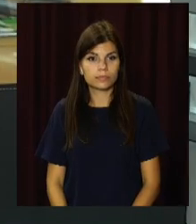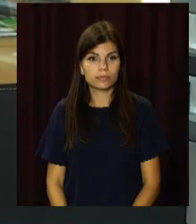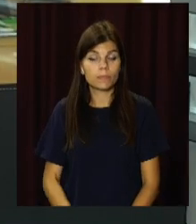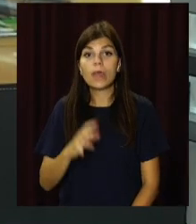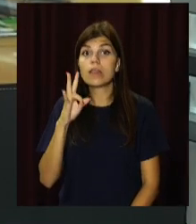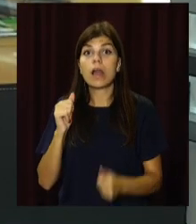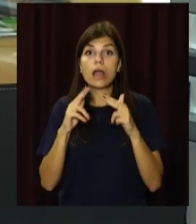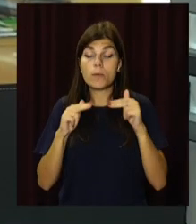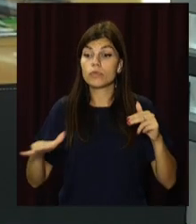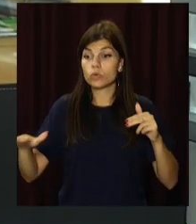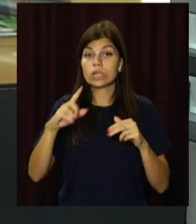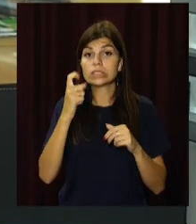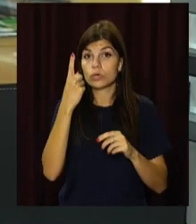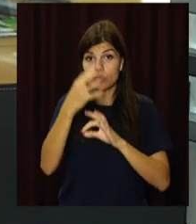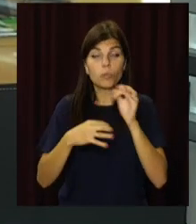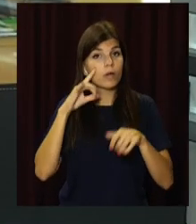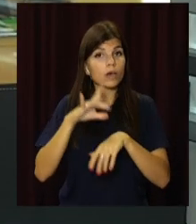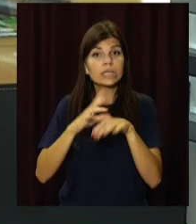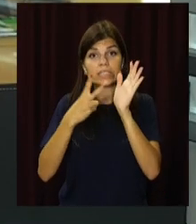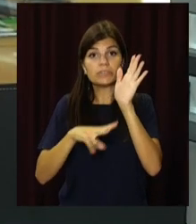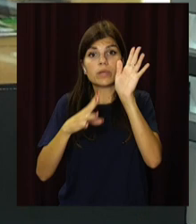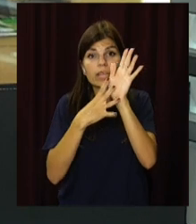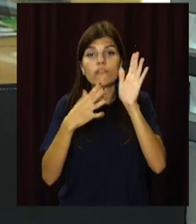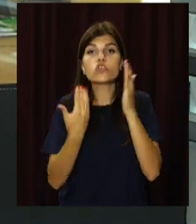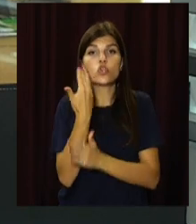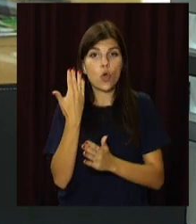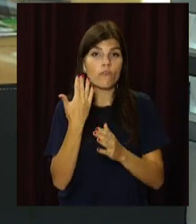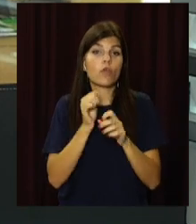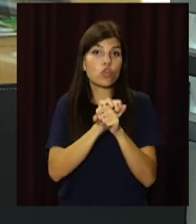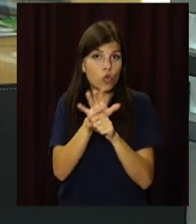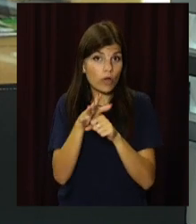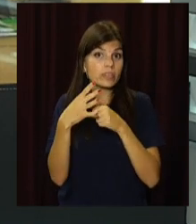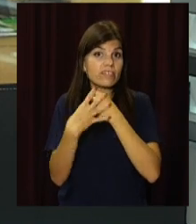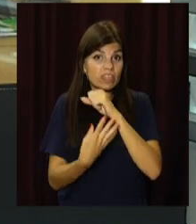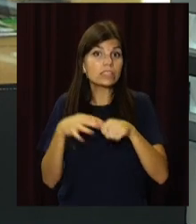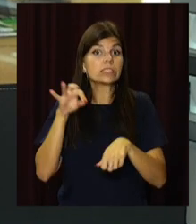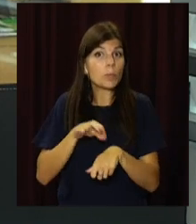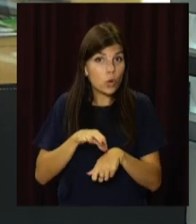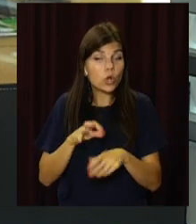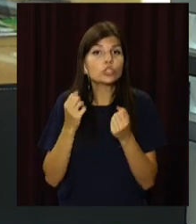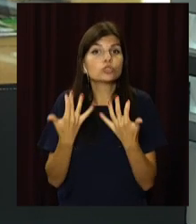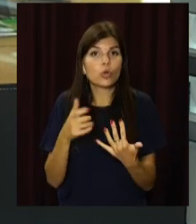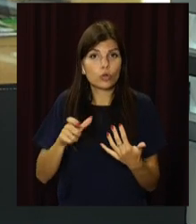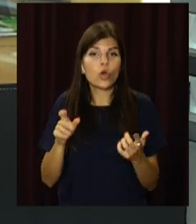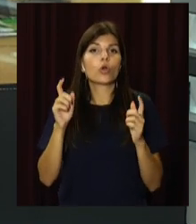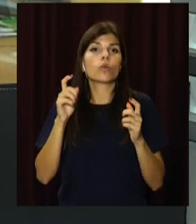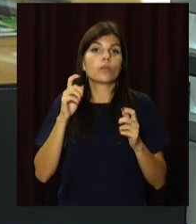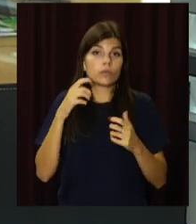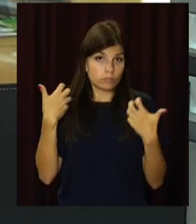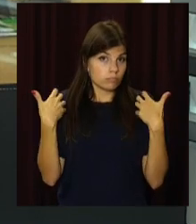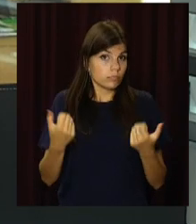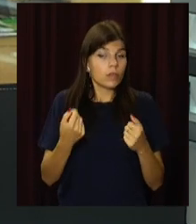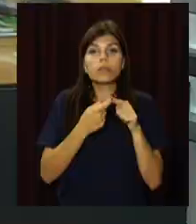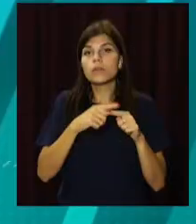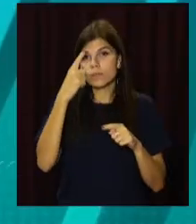На Дніпропетровщині за добу виявили 79 нових випадків COVID-19. Стільки ж людей подолали хворобу. Про